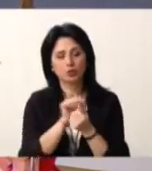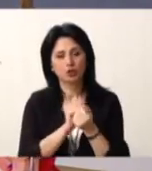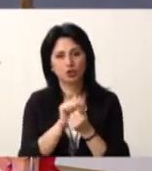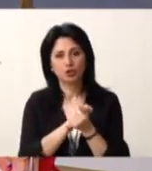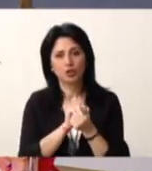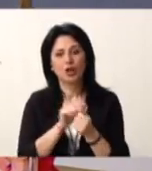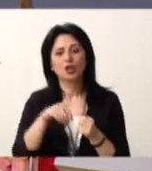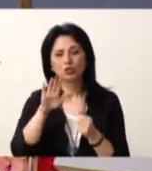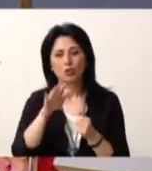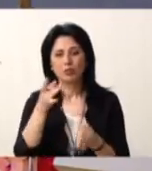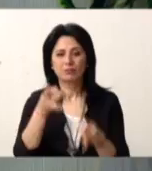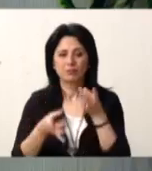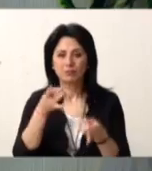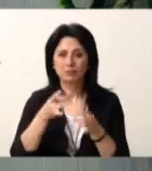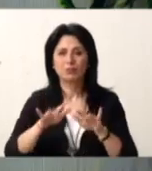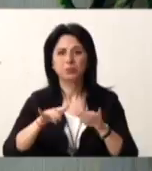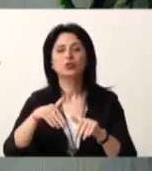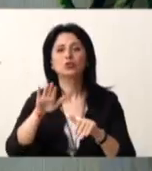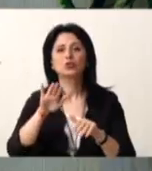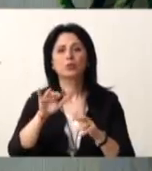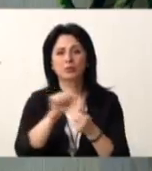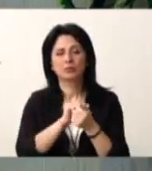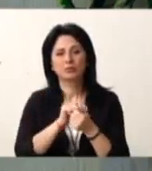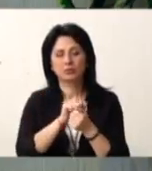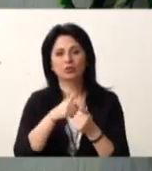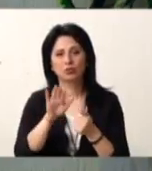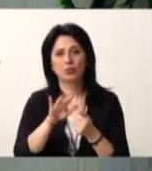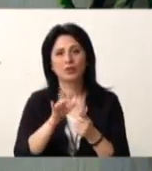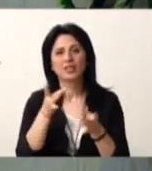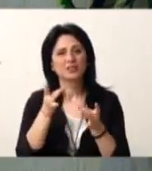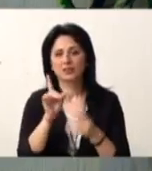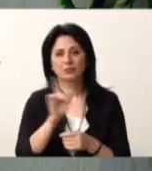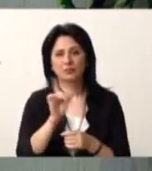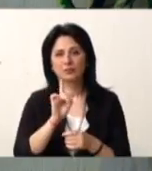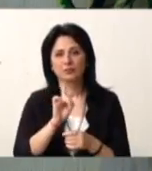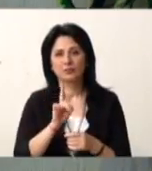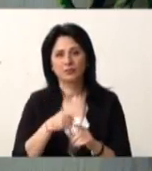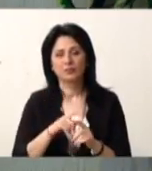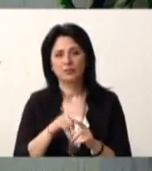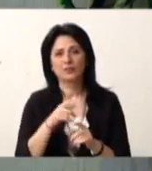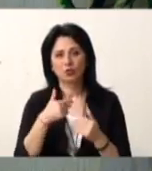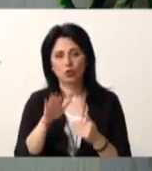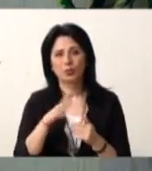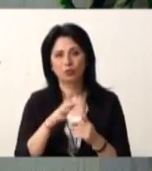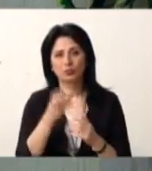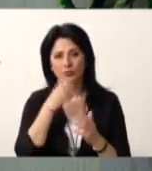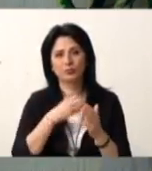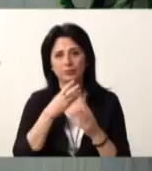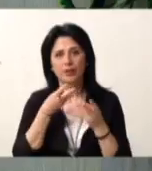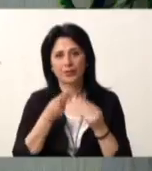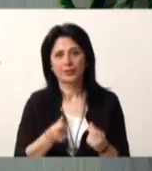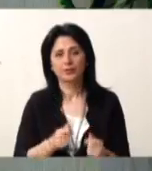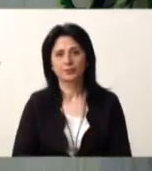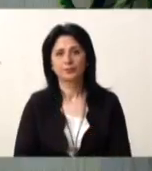მაინც მოთუშული ამ ის. დიახ, ჩვენ ასე ვფიქრობთ ნუტრიციოლოგები. მე იმიტომ დაგიშვით ეს კითხვა. კანგასლიდი და ისეთი მოხახეხილი ან იმ